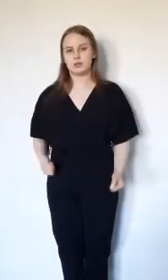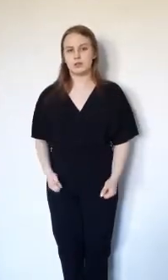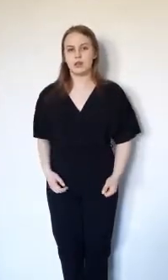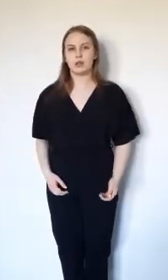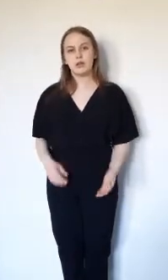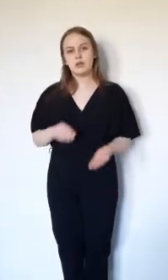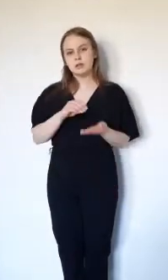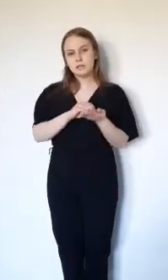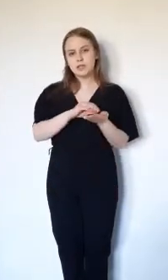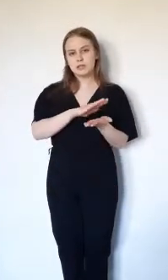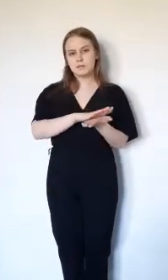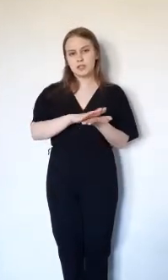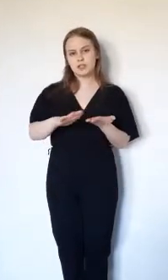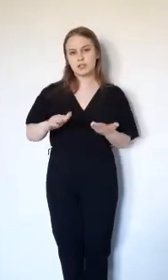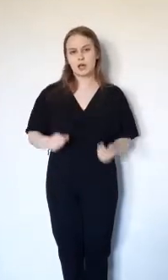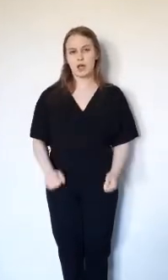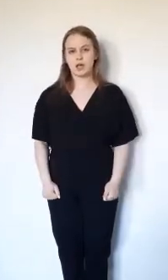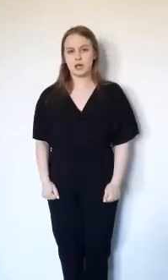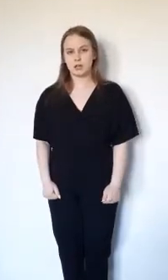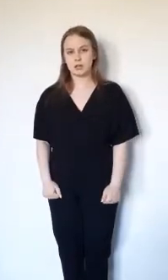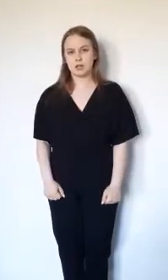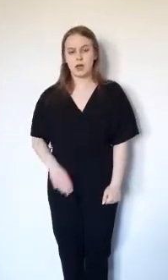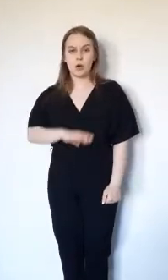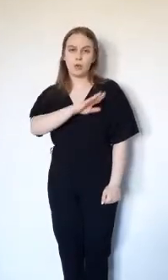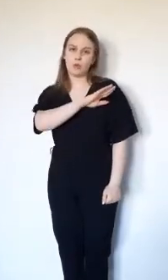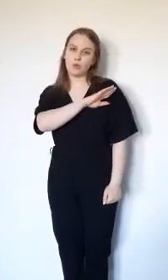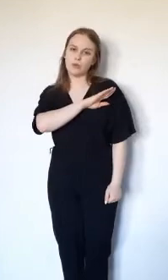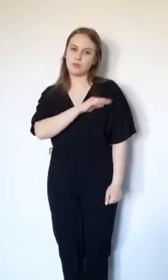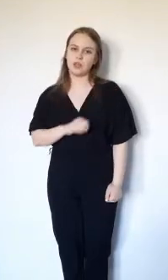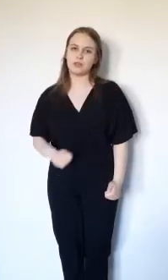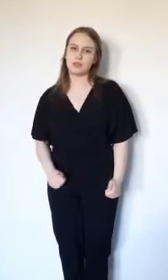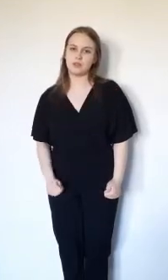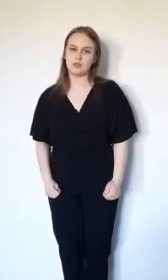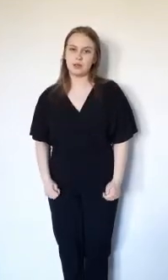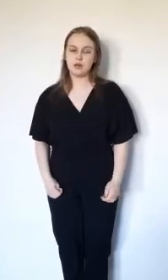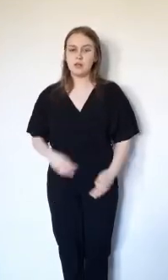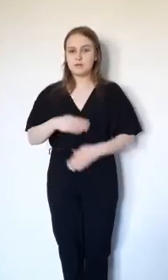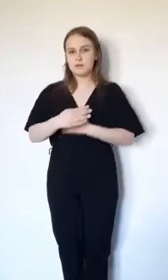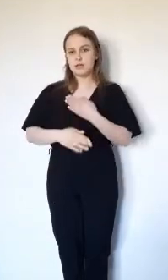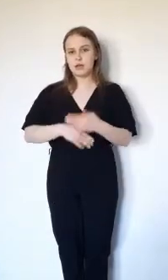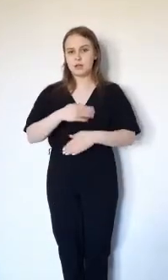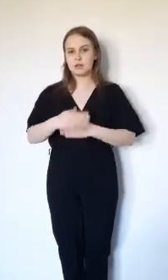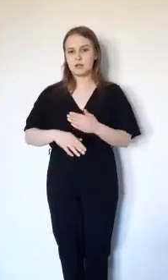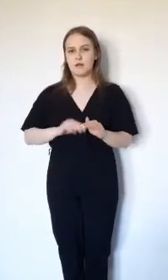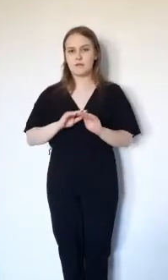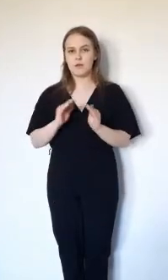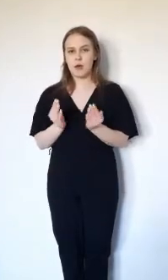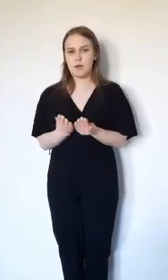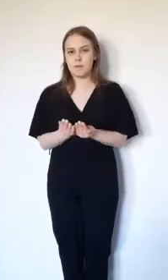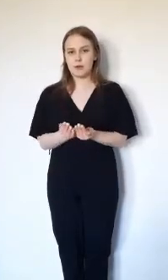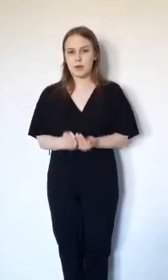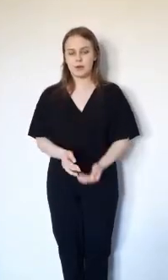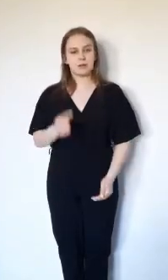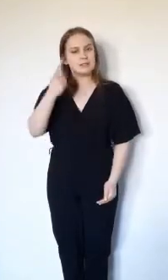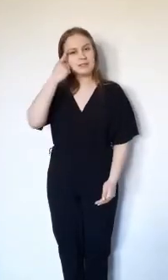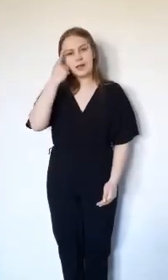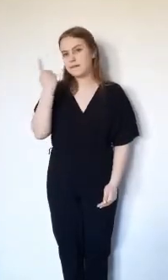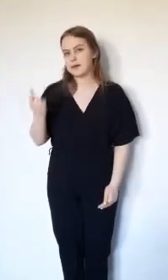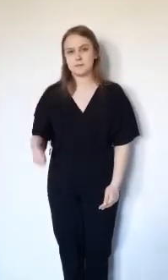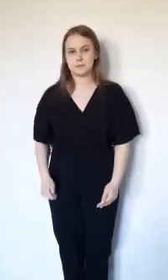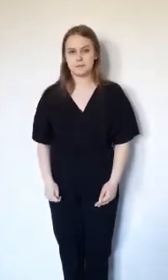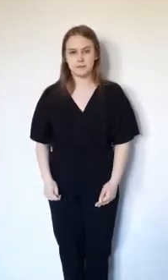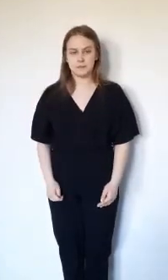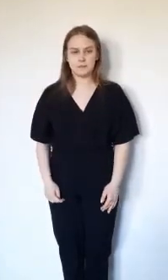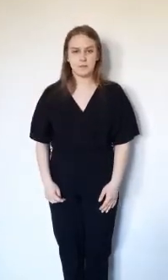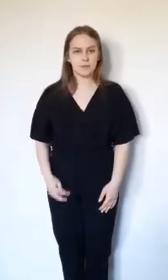Żyć z przyzwyczajenia, umrzeć zwinięty w kłębek, nie